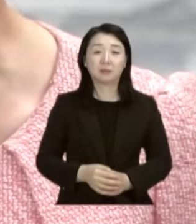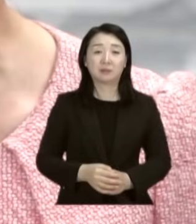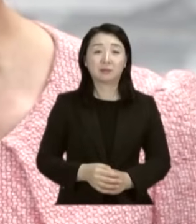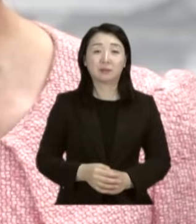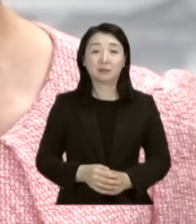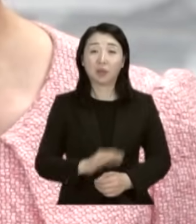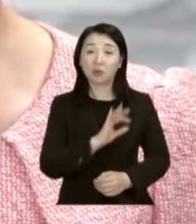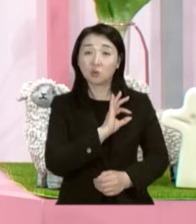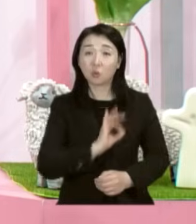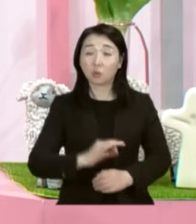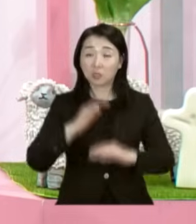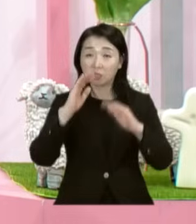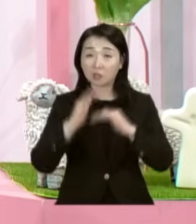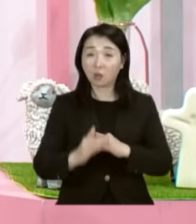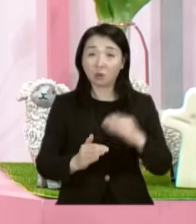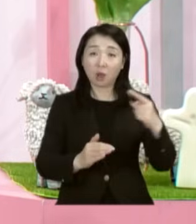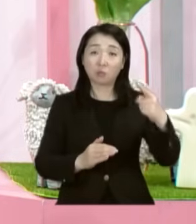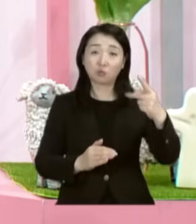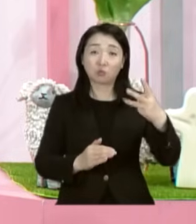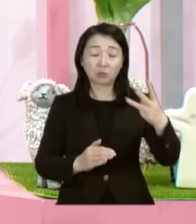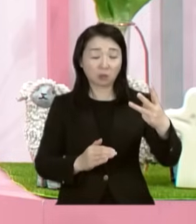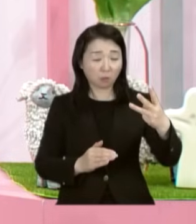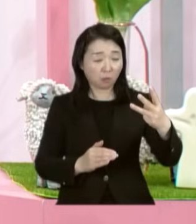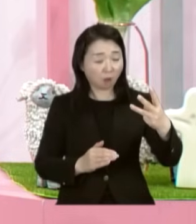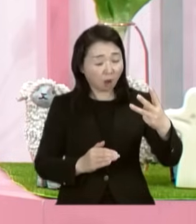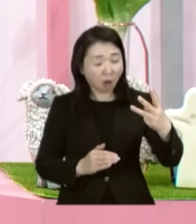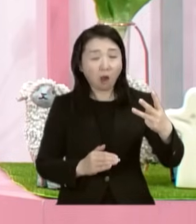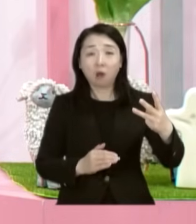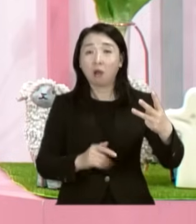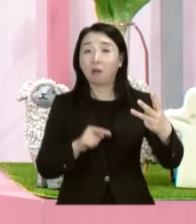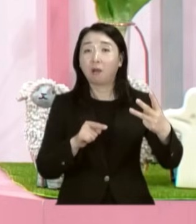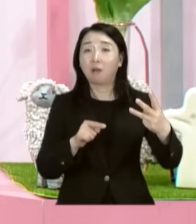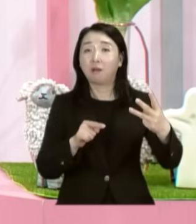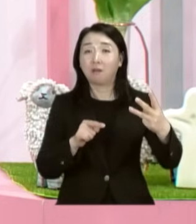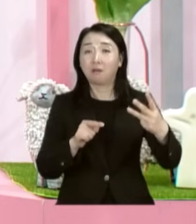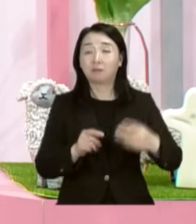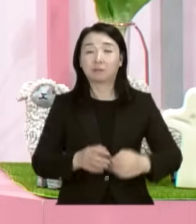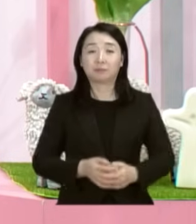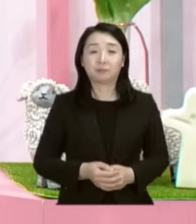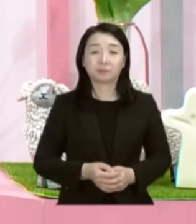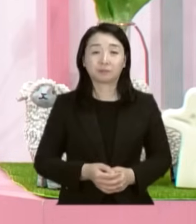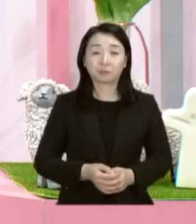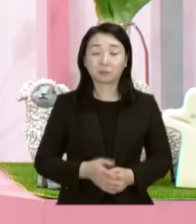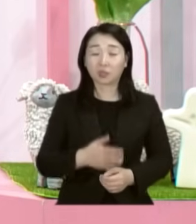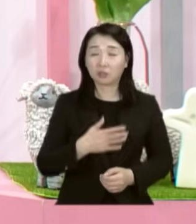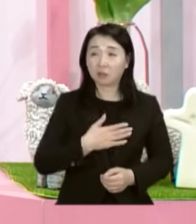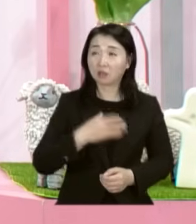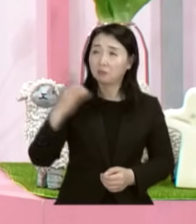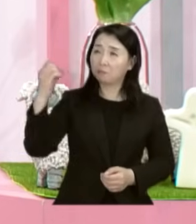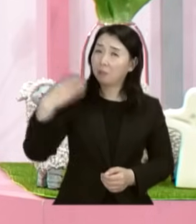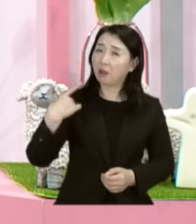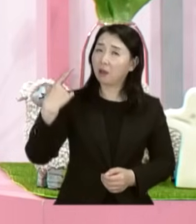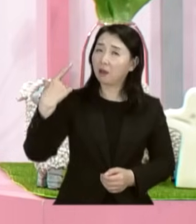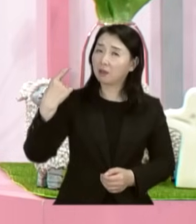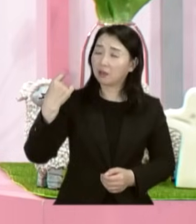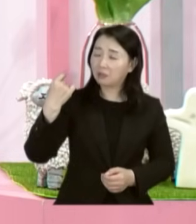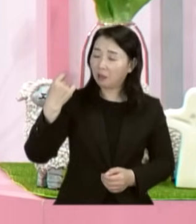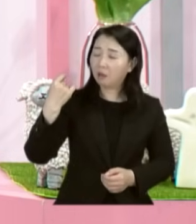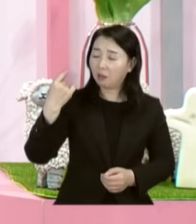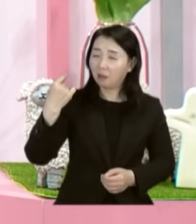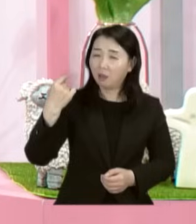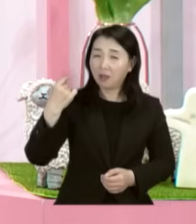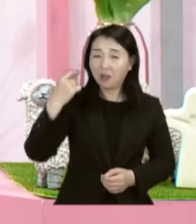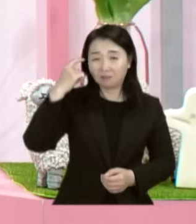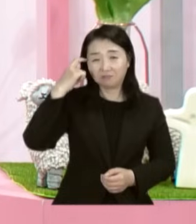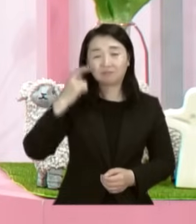예 그래서 육기 내용이 세 번이나 이렇게 오는데 그도 세 번이나네 그래서 아 이거 나한테 하시는 말씀인가 제가